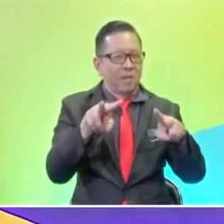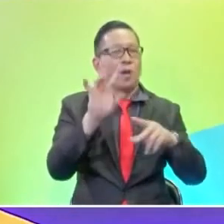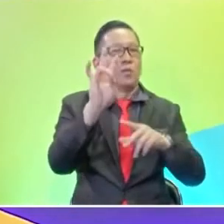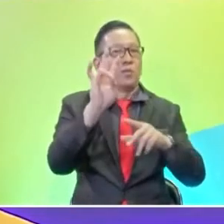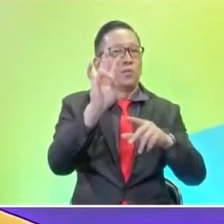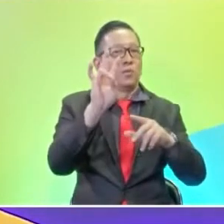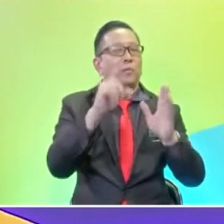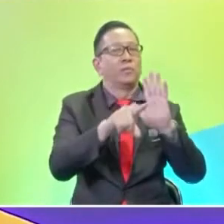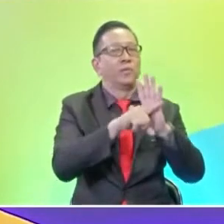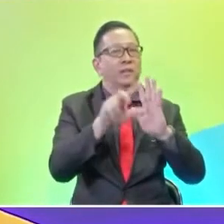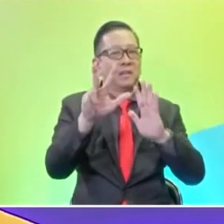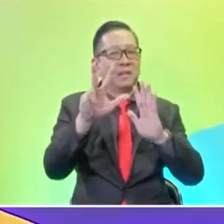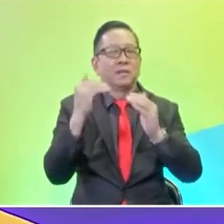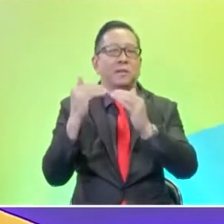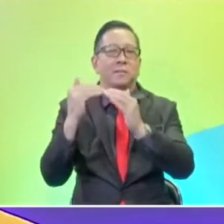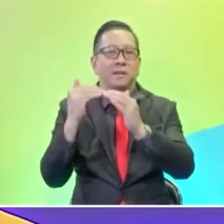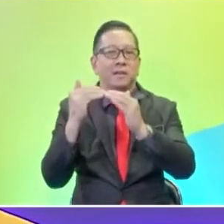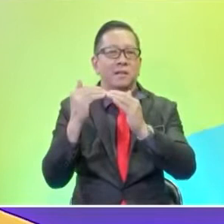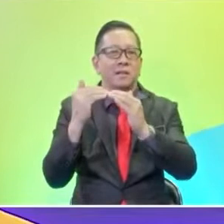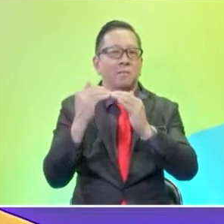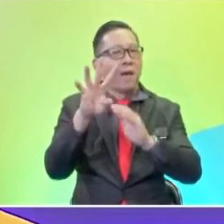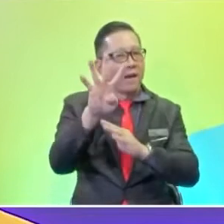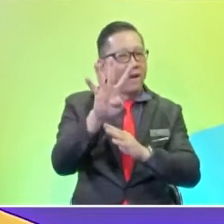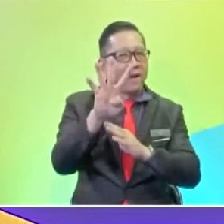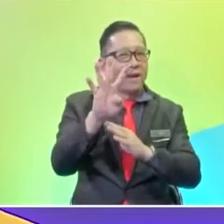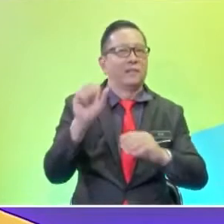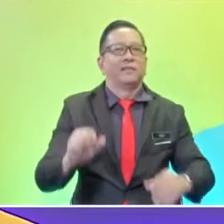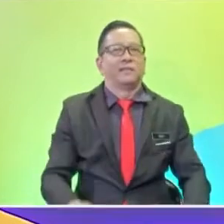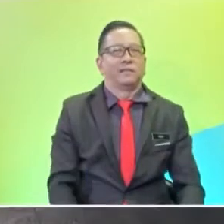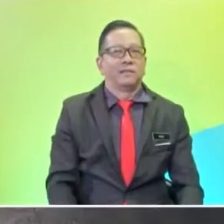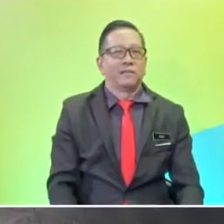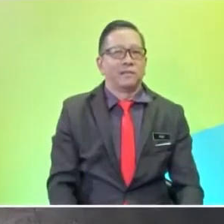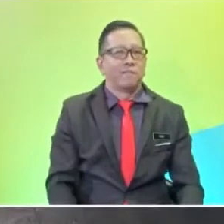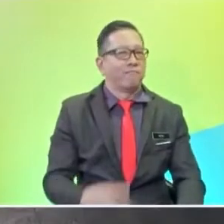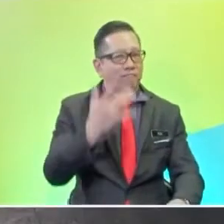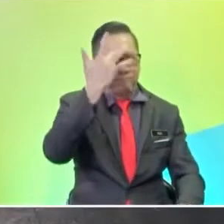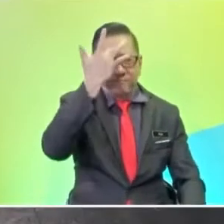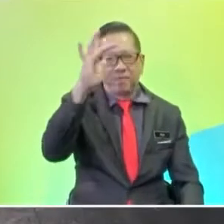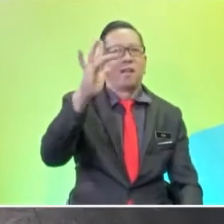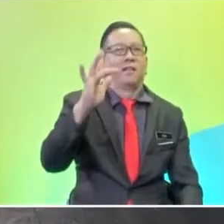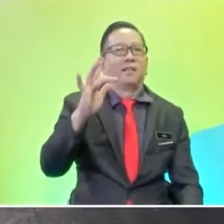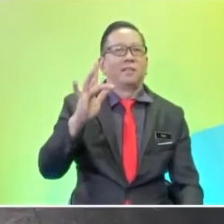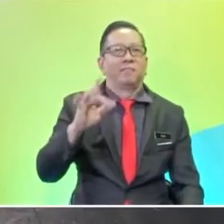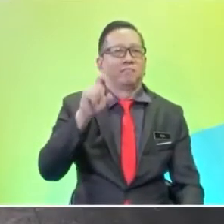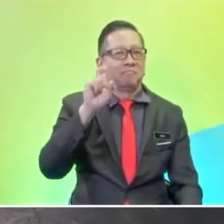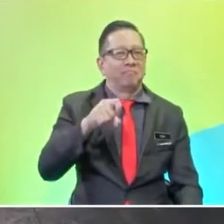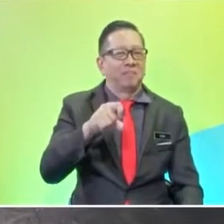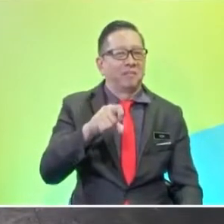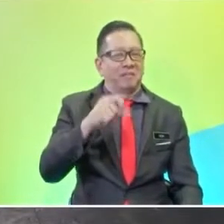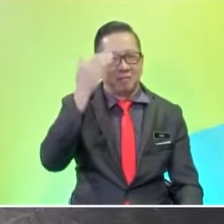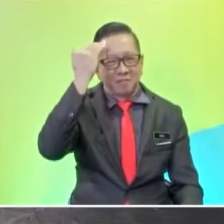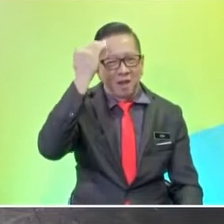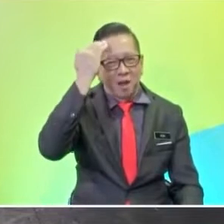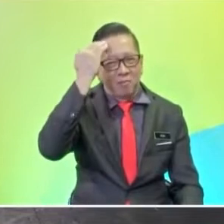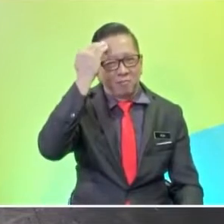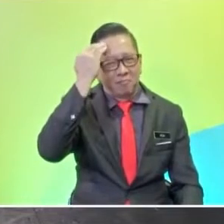tolak tiga sama dengan empat Oh pandai lah mesti mobile Legends ke rumah saya ini